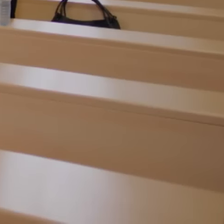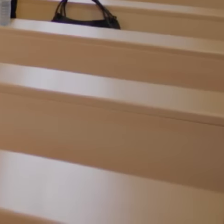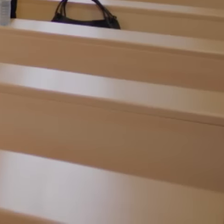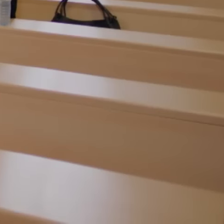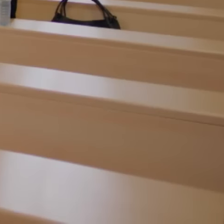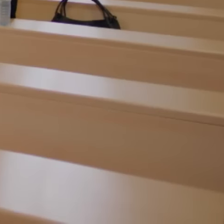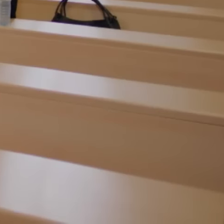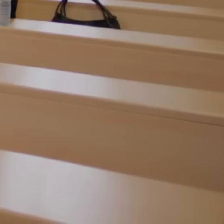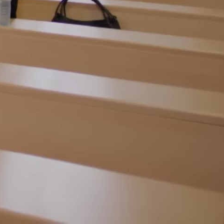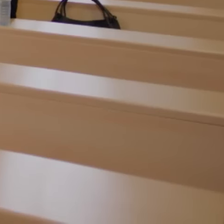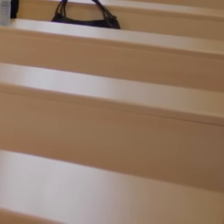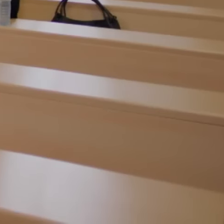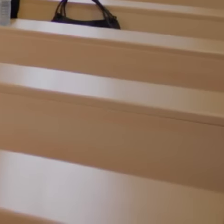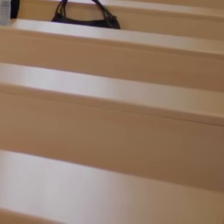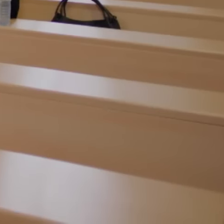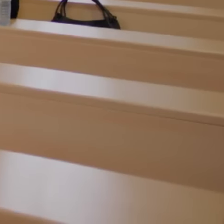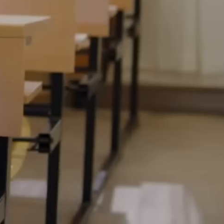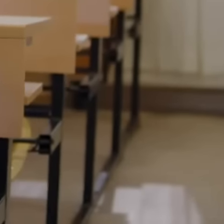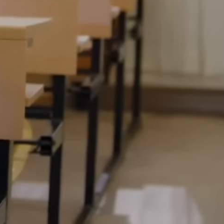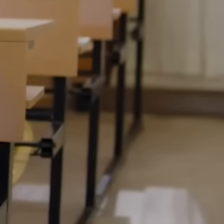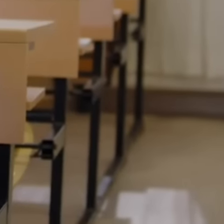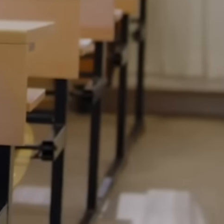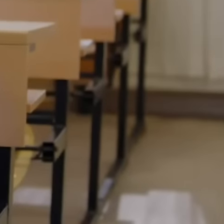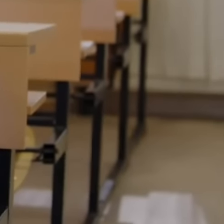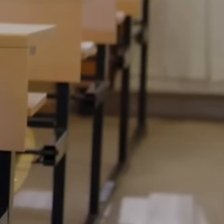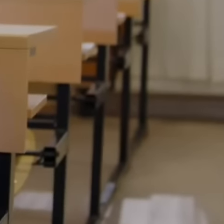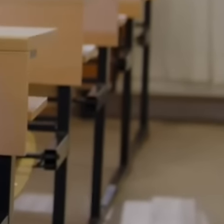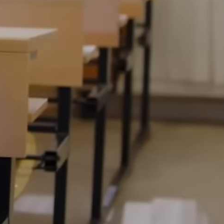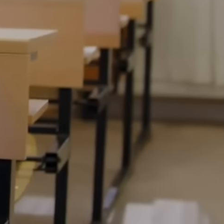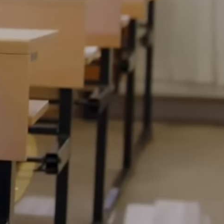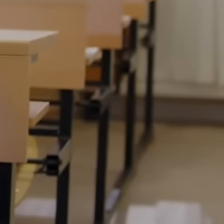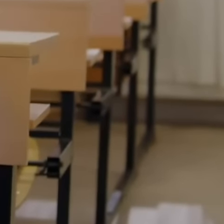bakıp gülümsüyorlar. Hoca cama kadar yürüyüp geri döndü.